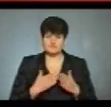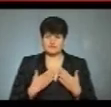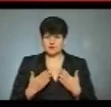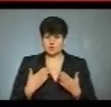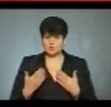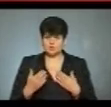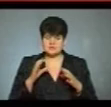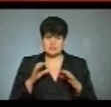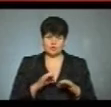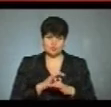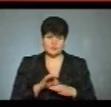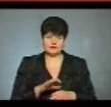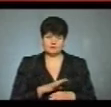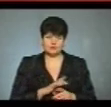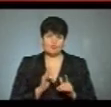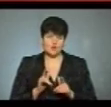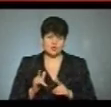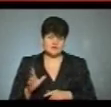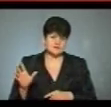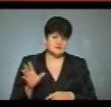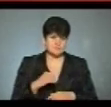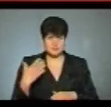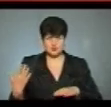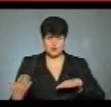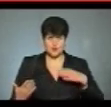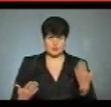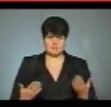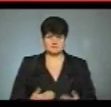щоб законопроект був погоджений зі всіма сторонами.